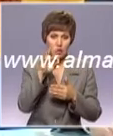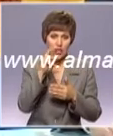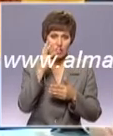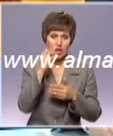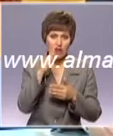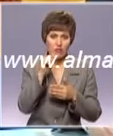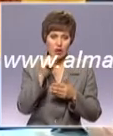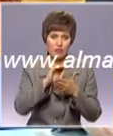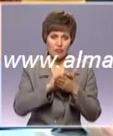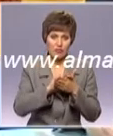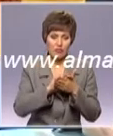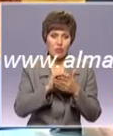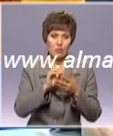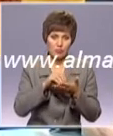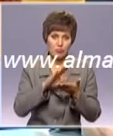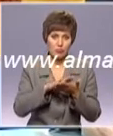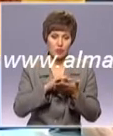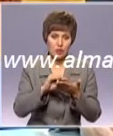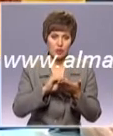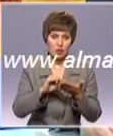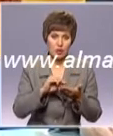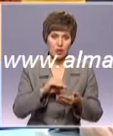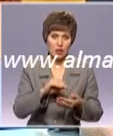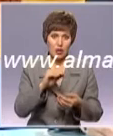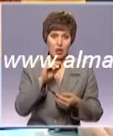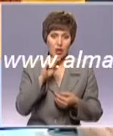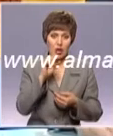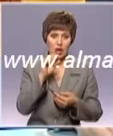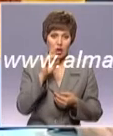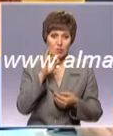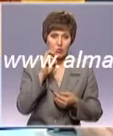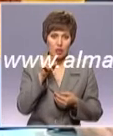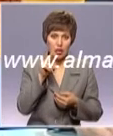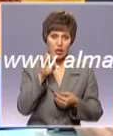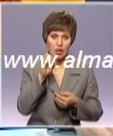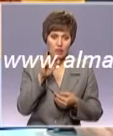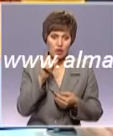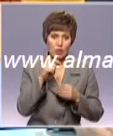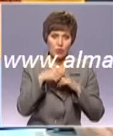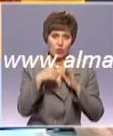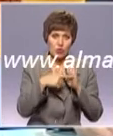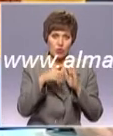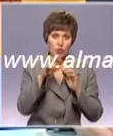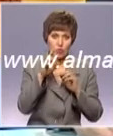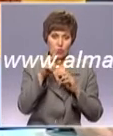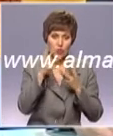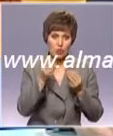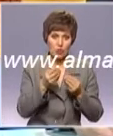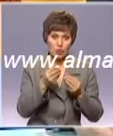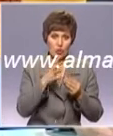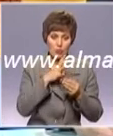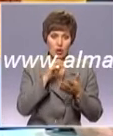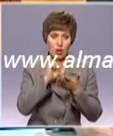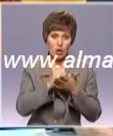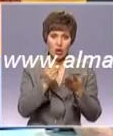алдым. Байдарашева. Айтбабы Абдулдаевна. Маған 17:00-де жұма күні келесіз, қолыңызда қай құжаттарыңызды